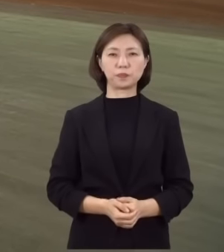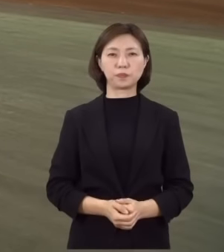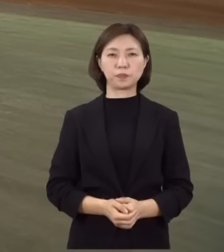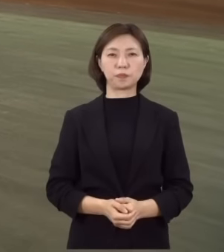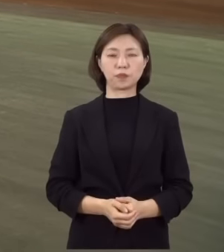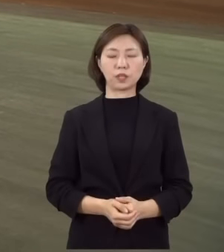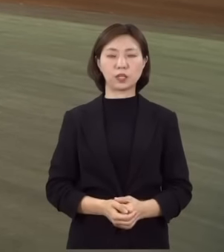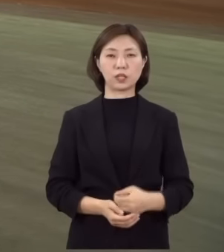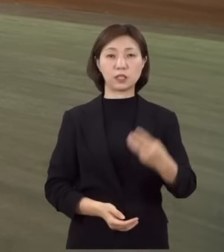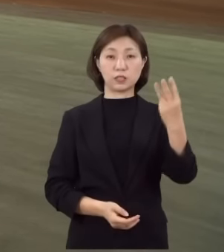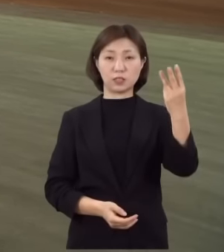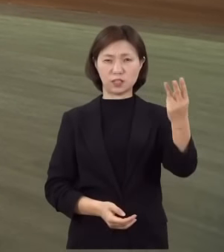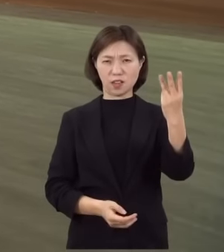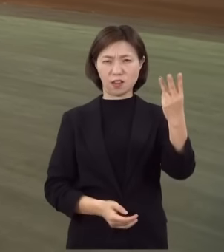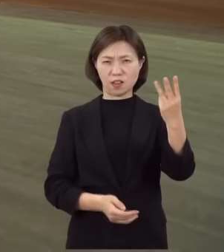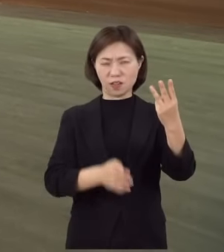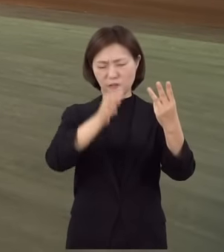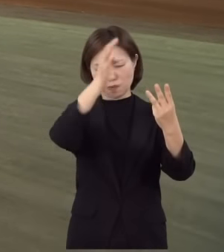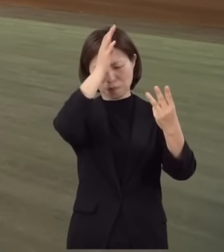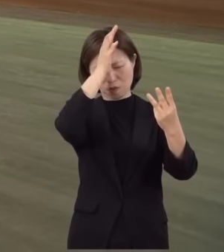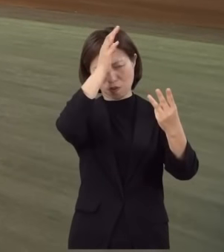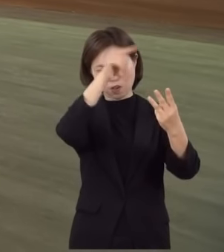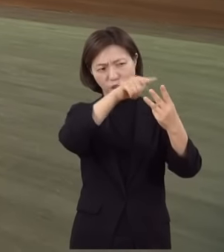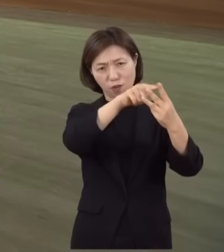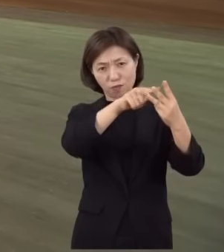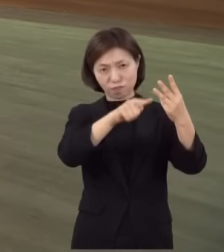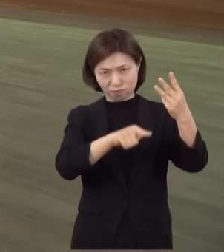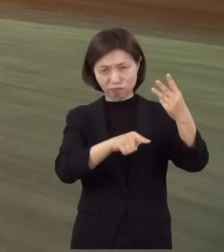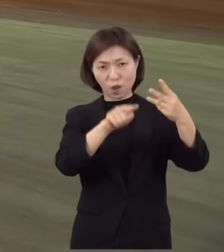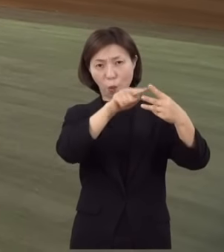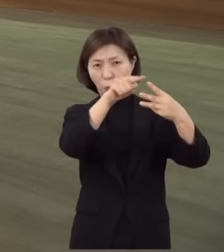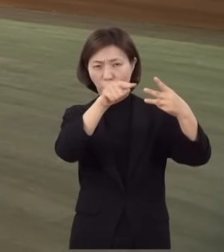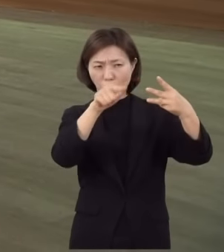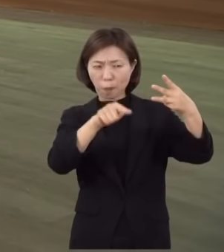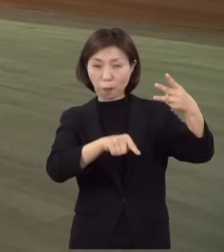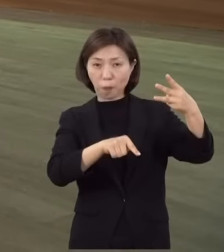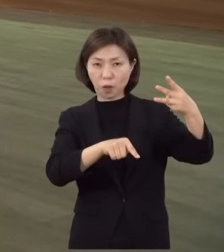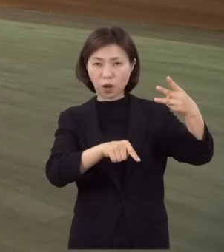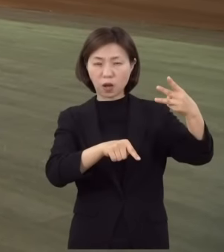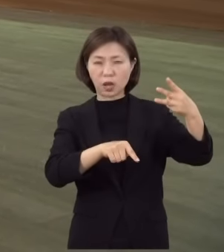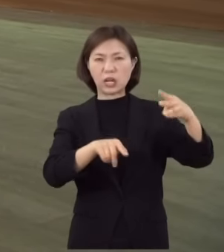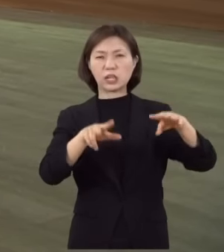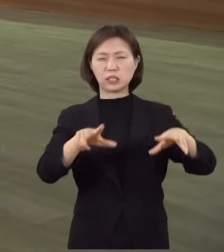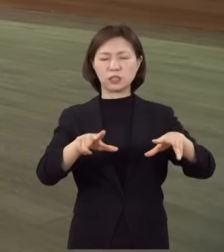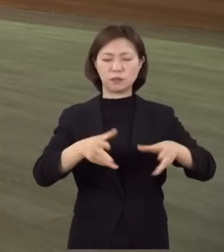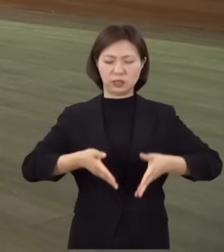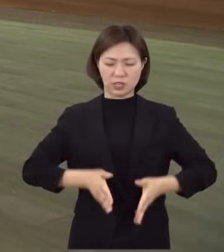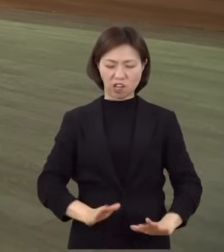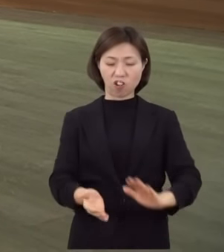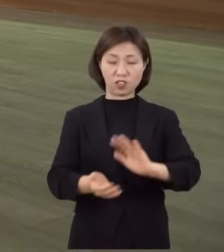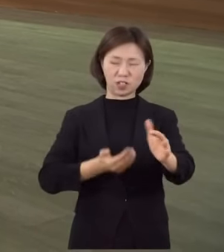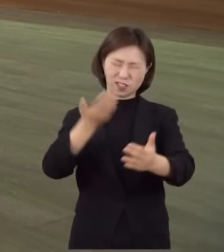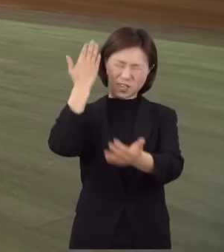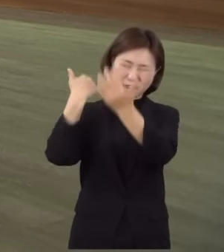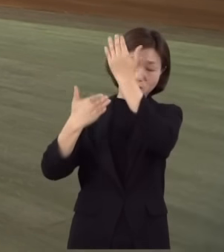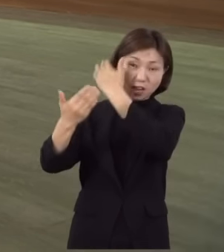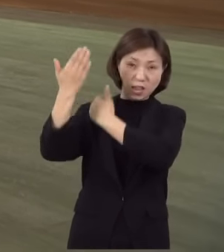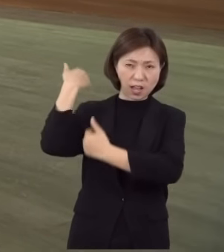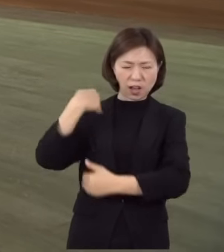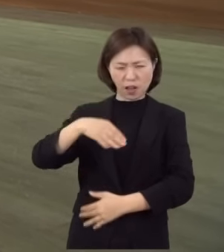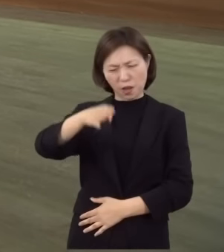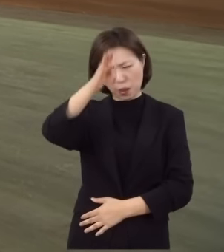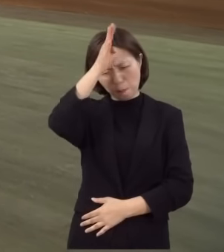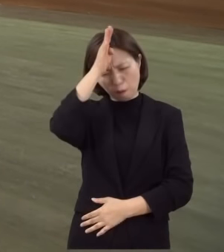보겠습니다이 세 가지 병 가운데서 오직 숙세의 업으로 인한